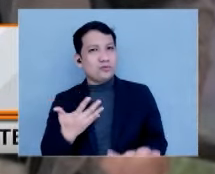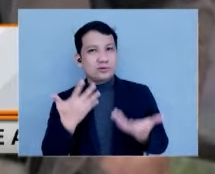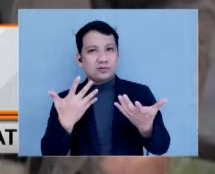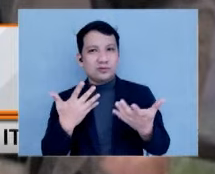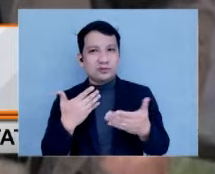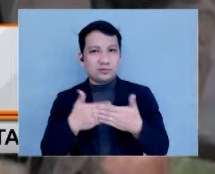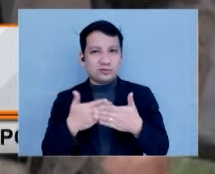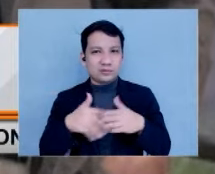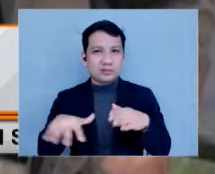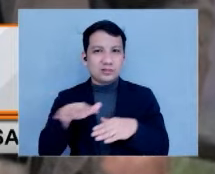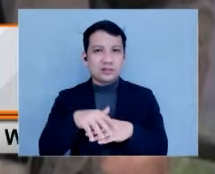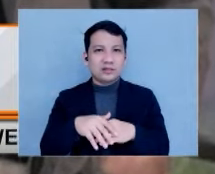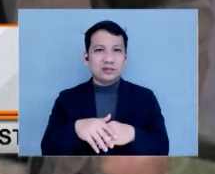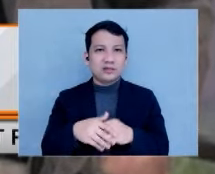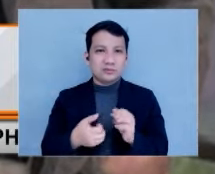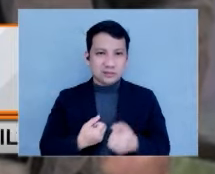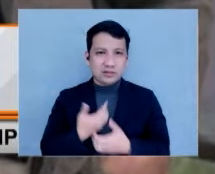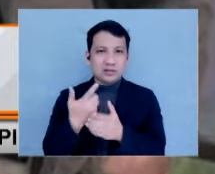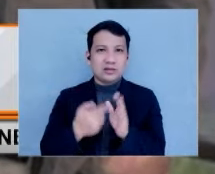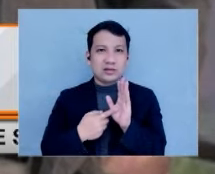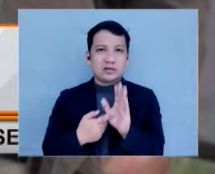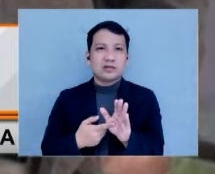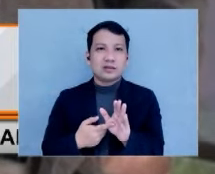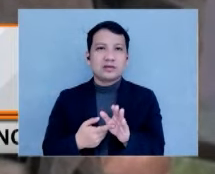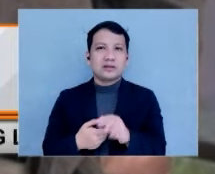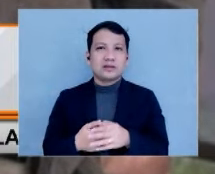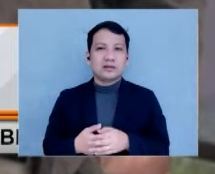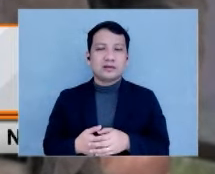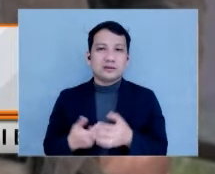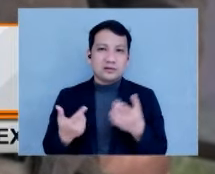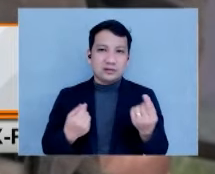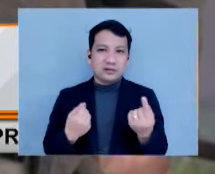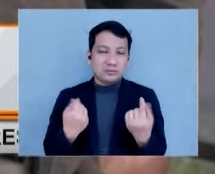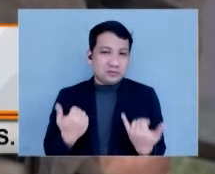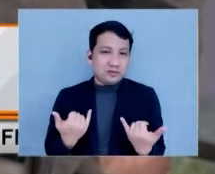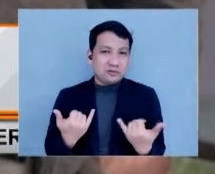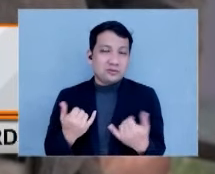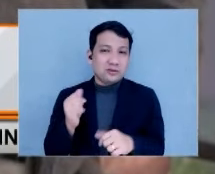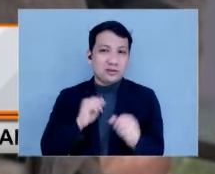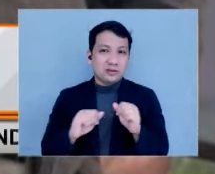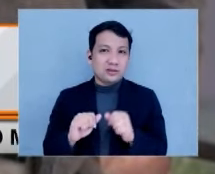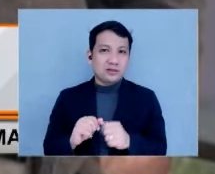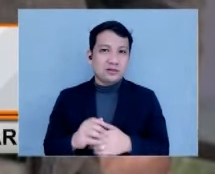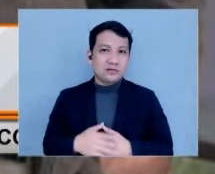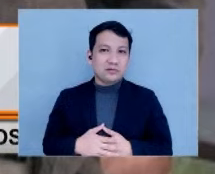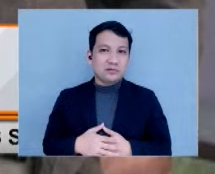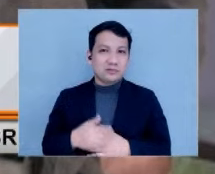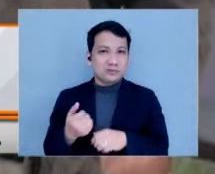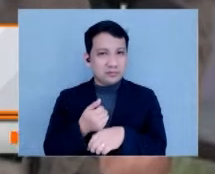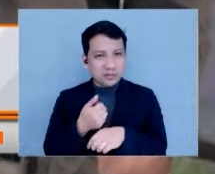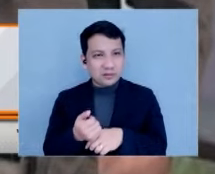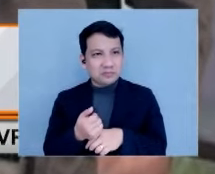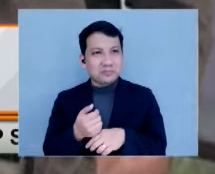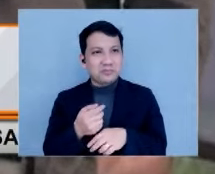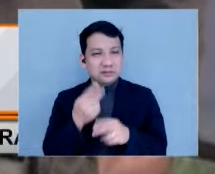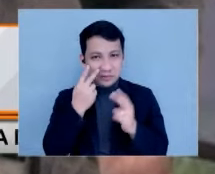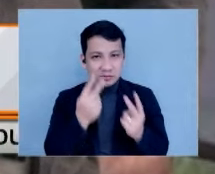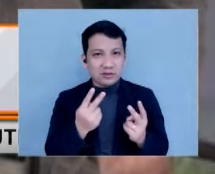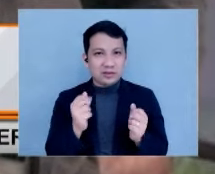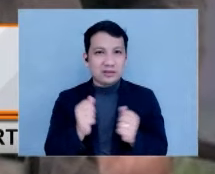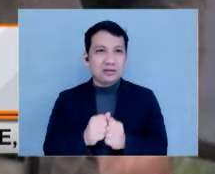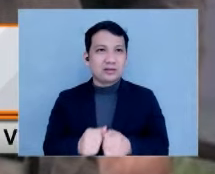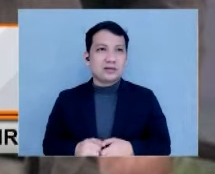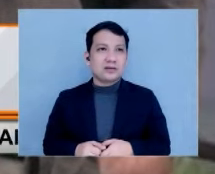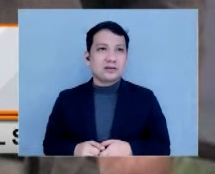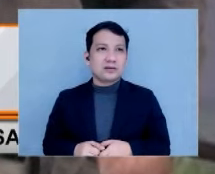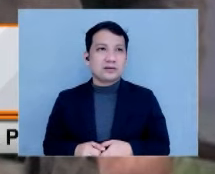finally can show them what I've been doing. That's it. Because they've had a hard time watching it. And it, like BD said, it